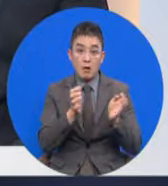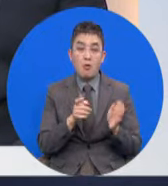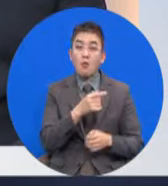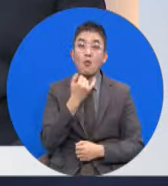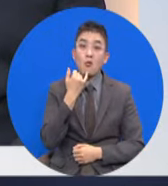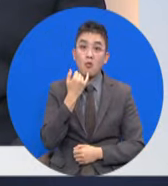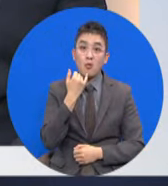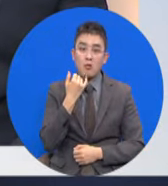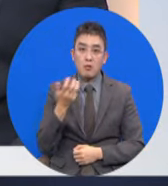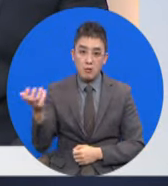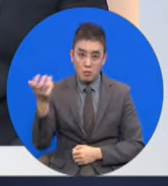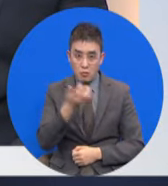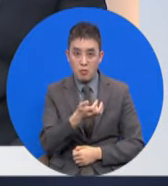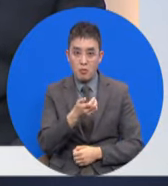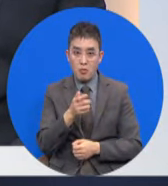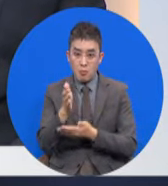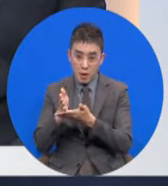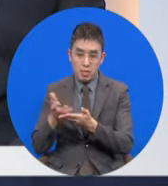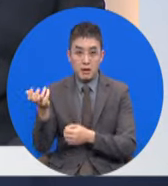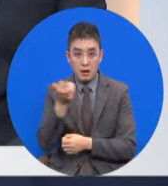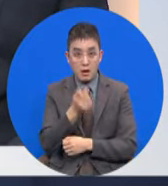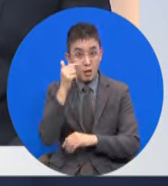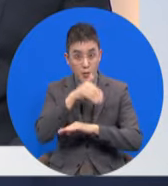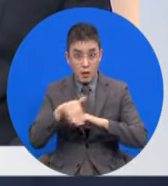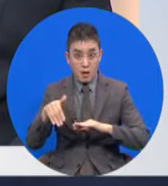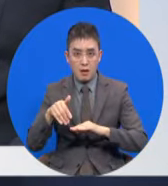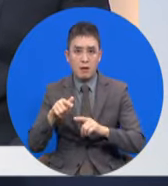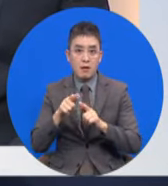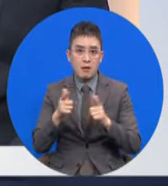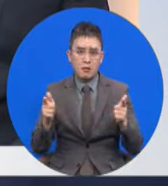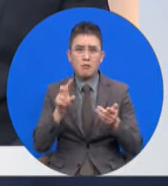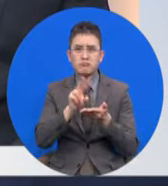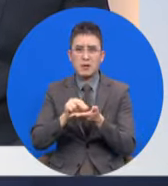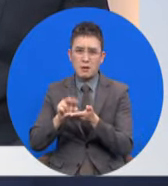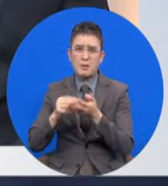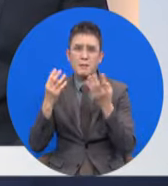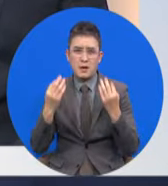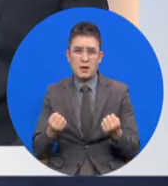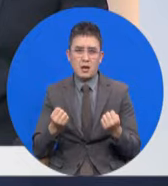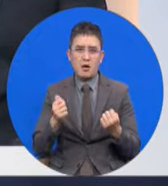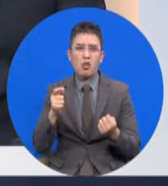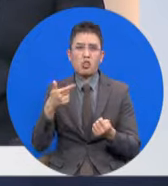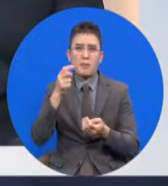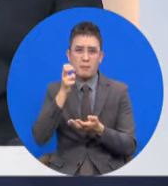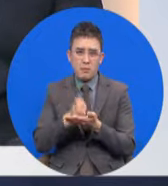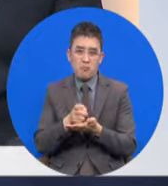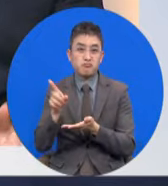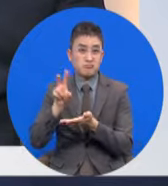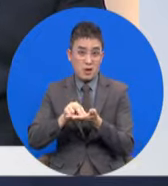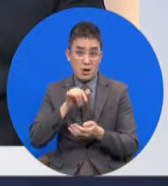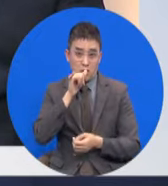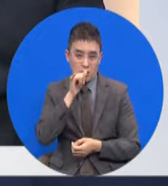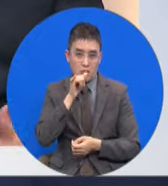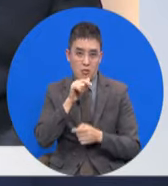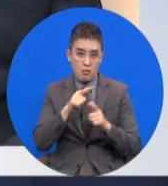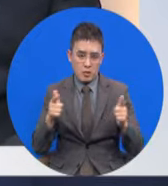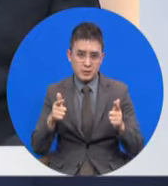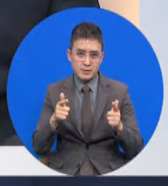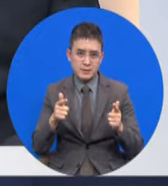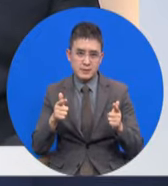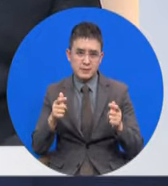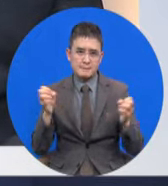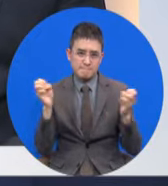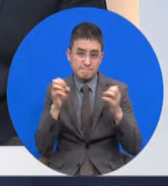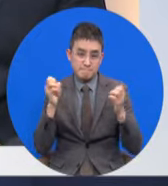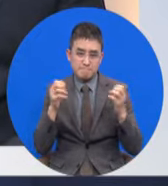분원에 대한 설치 계획이 확정돼 있기도 하고요. 그런데 넘어야 될 산이 많습니다. 헌법적 문제도 있고 이런 부분에 대해서 충분히 검토가